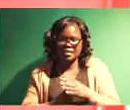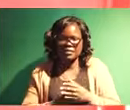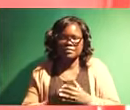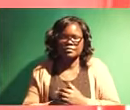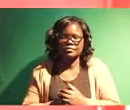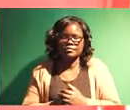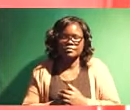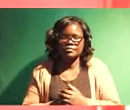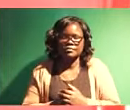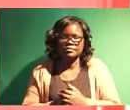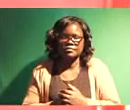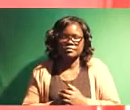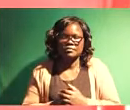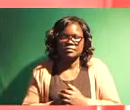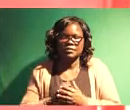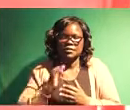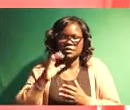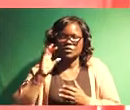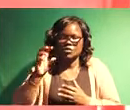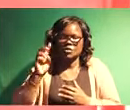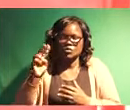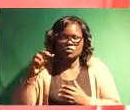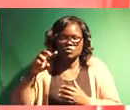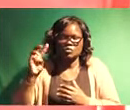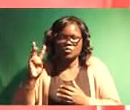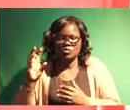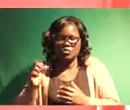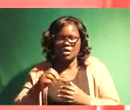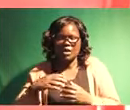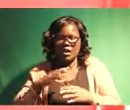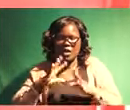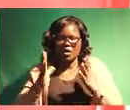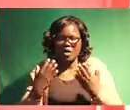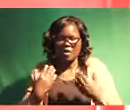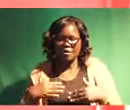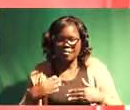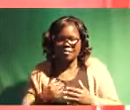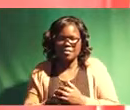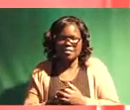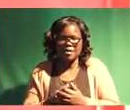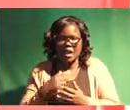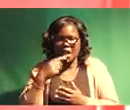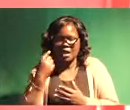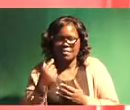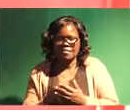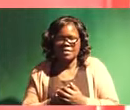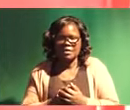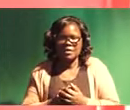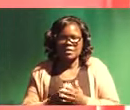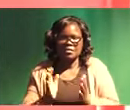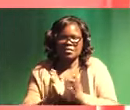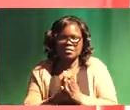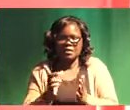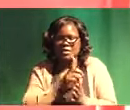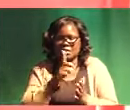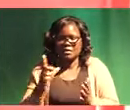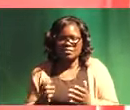kitaifa wanaichungwa na ntu wetu bonde Bamiru Neembe North Naturi. Bwana